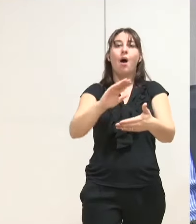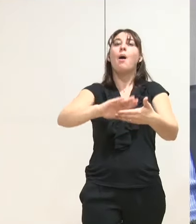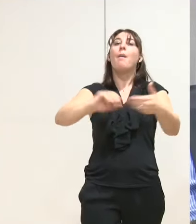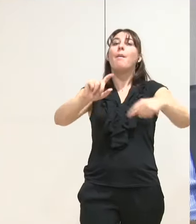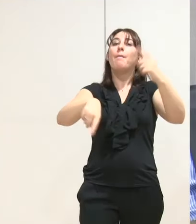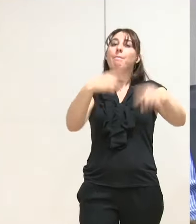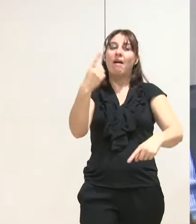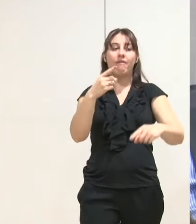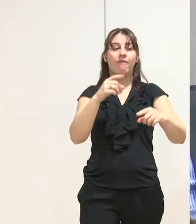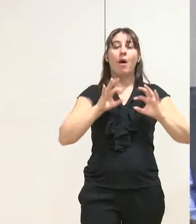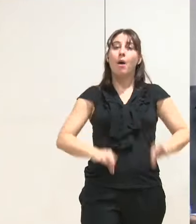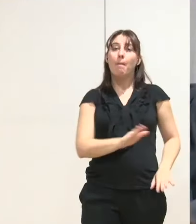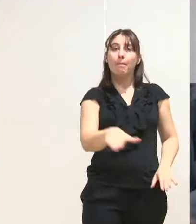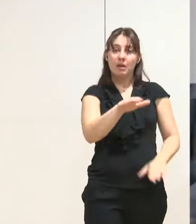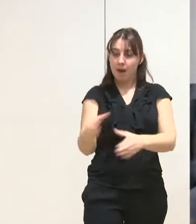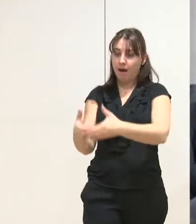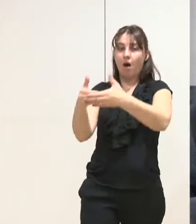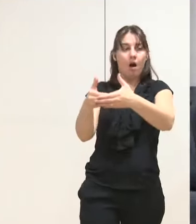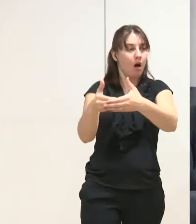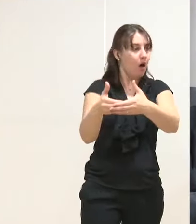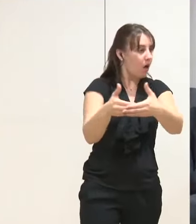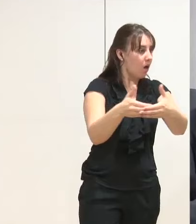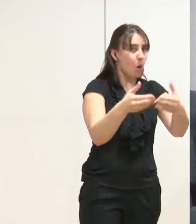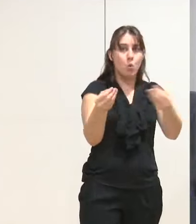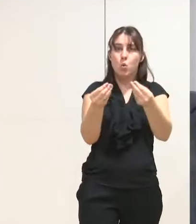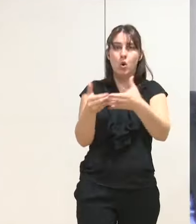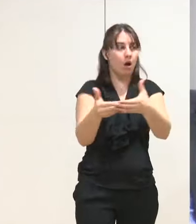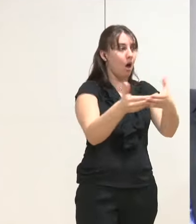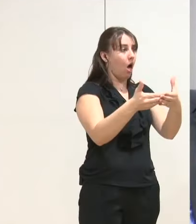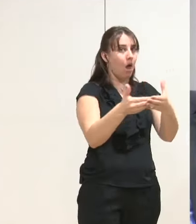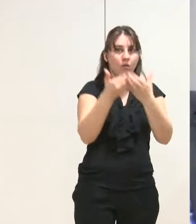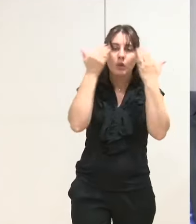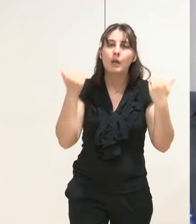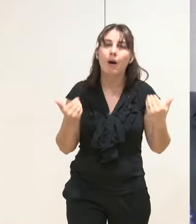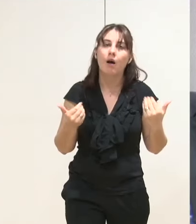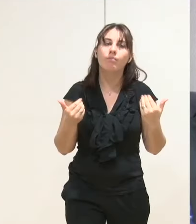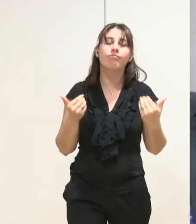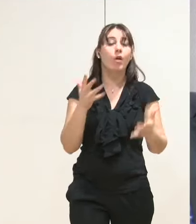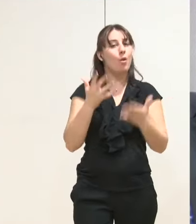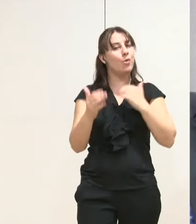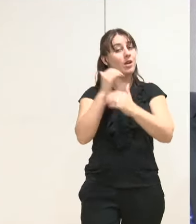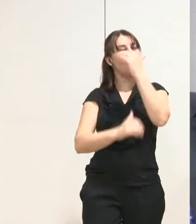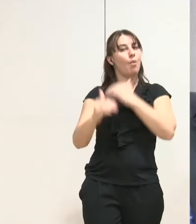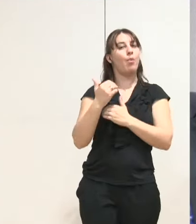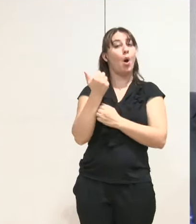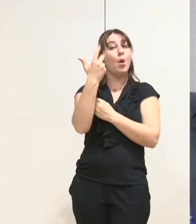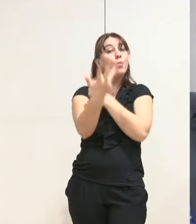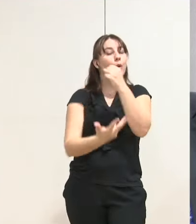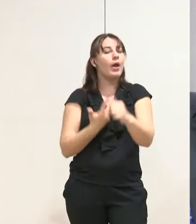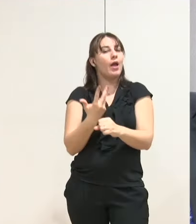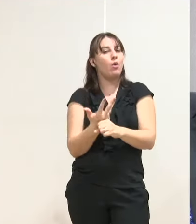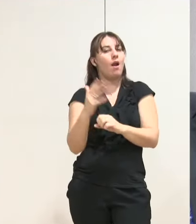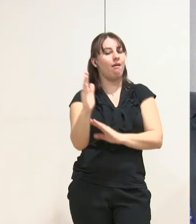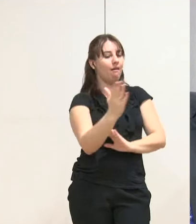ils iront première question mais ça sans doute que lorsque on aura le plan pluriannuel on aura ces